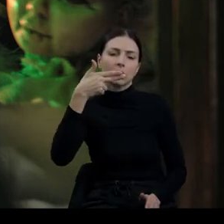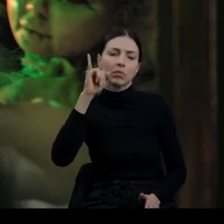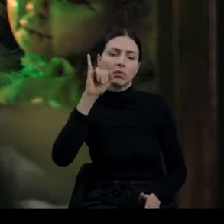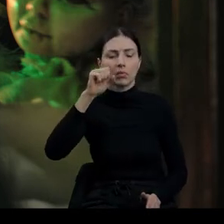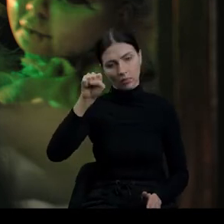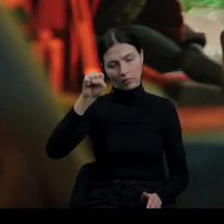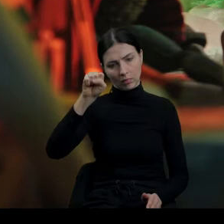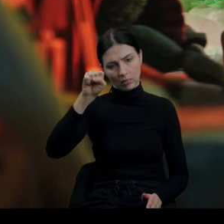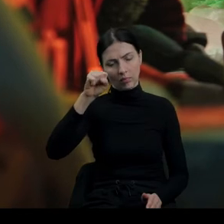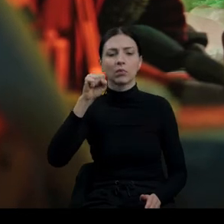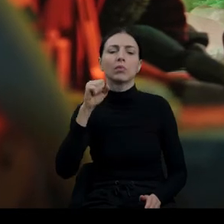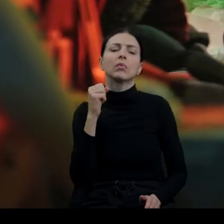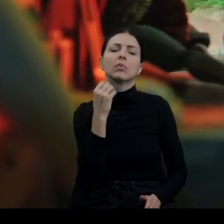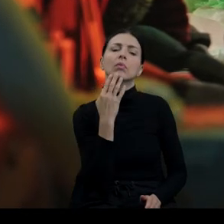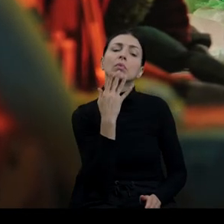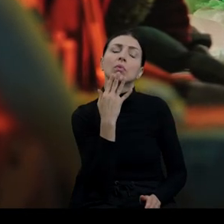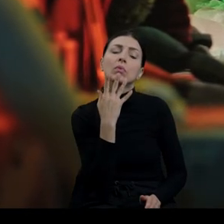młody Kopania,